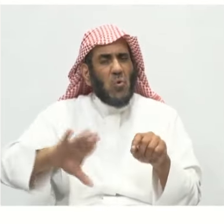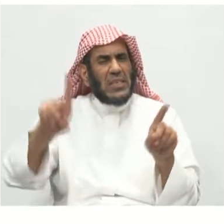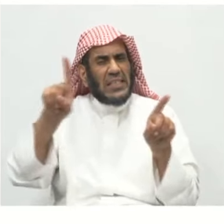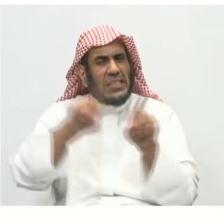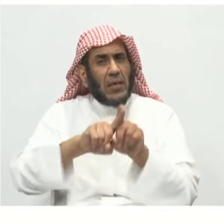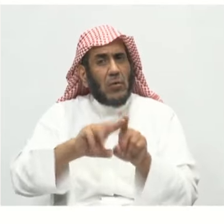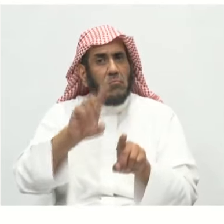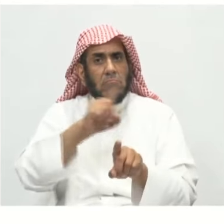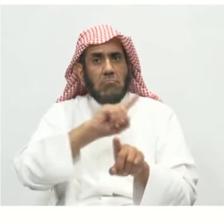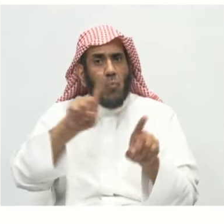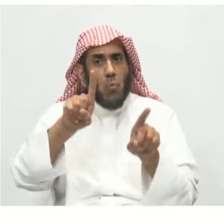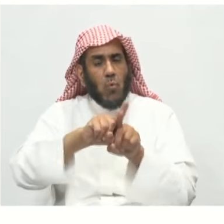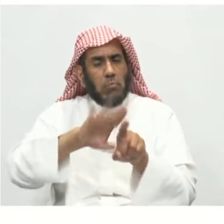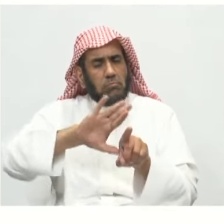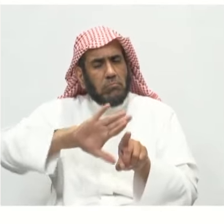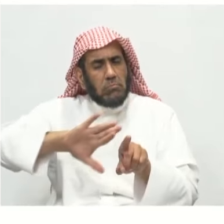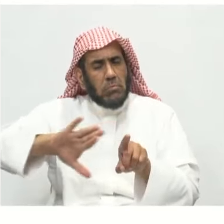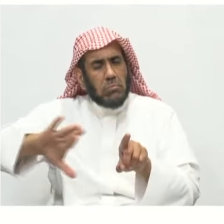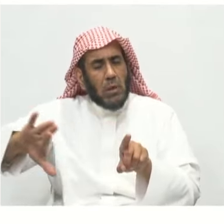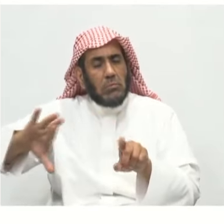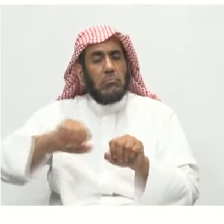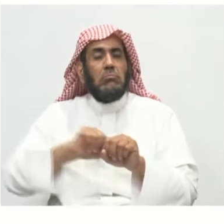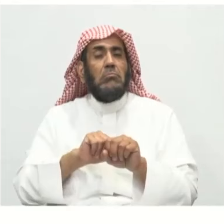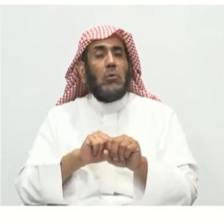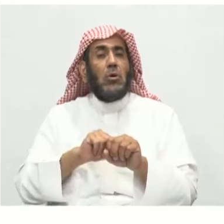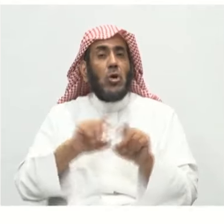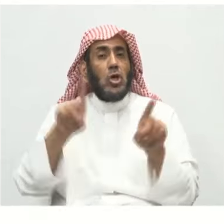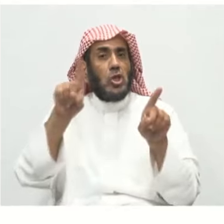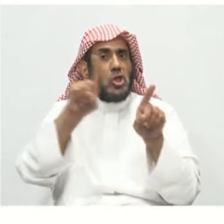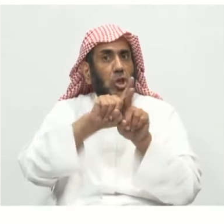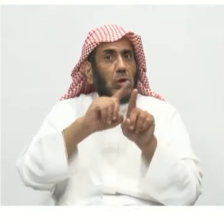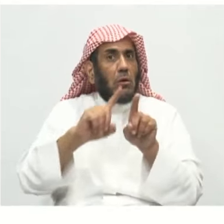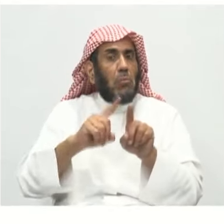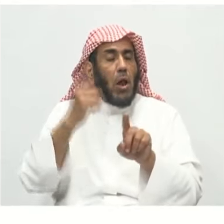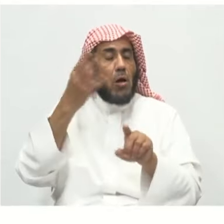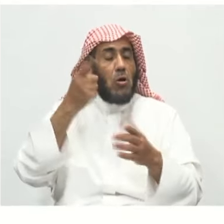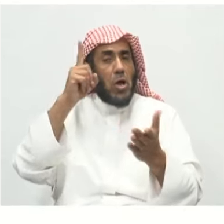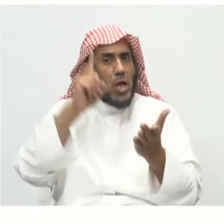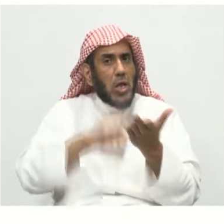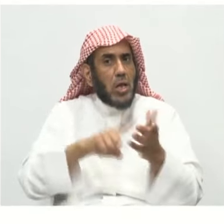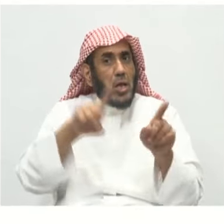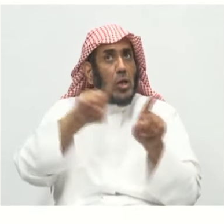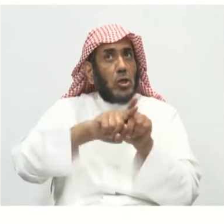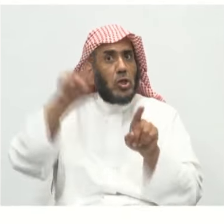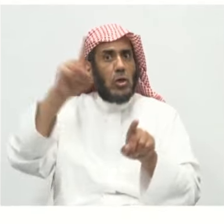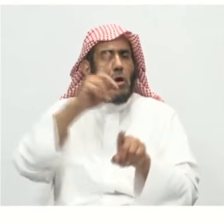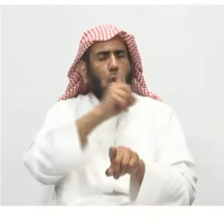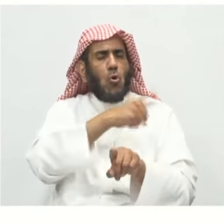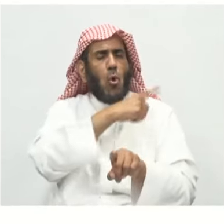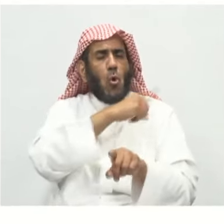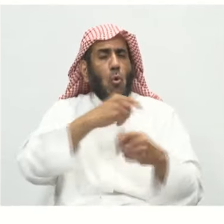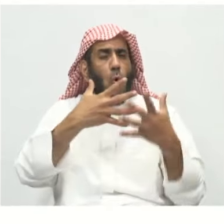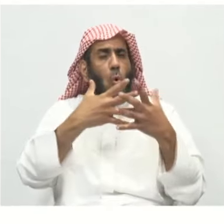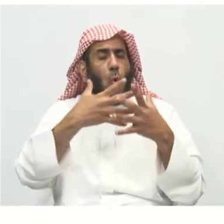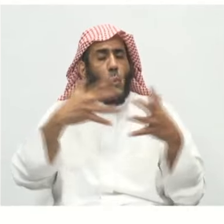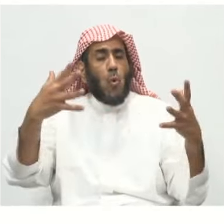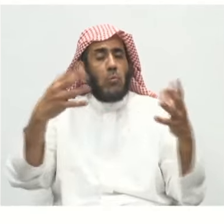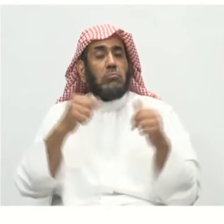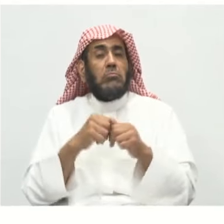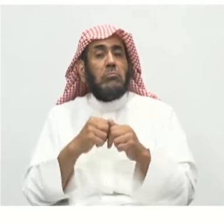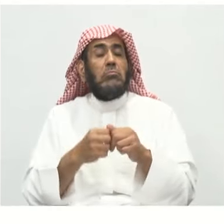بالله اولها تجنب الشرك اولها الشرك ان الشرك لظلم عظيم وه ذكر كيف ان الشرك